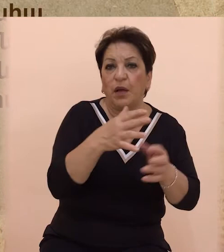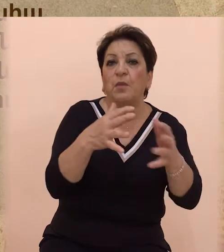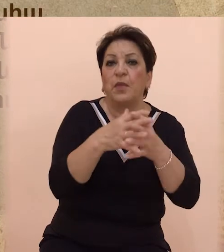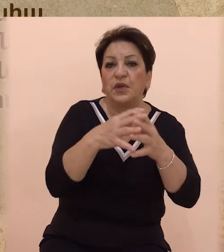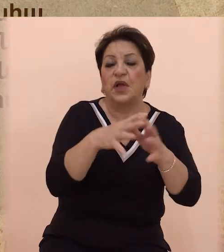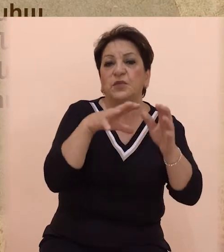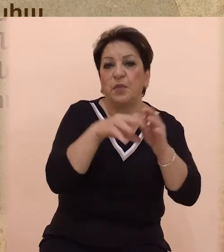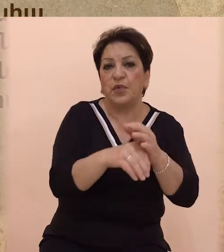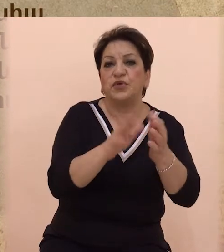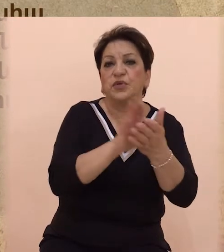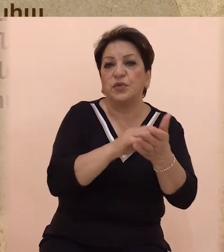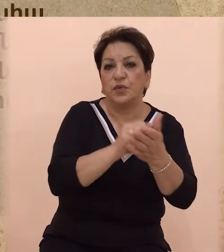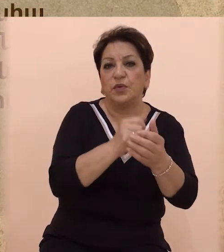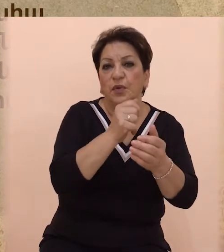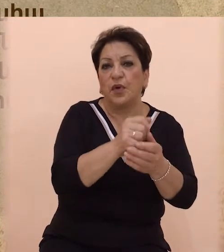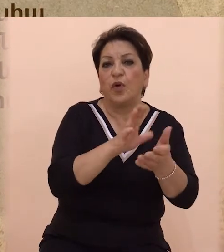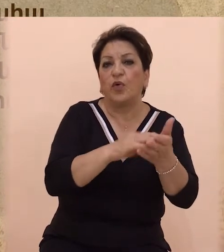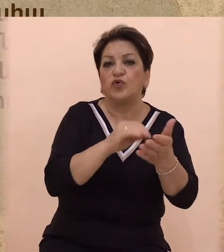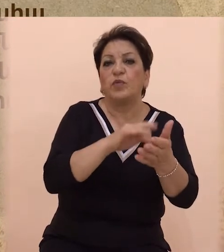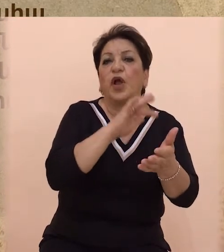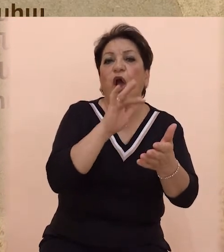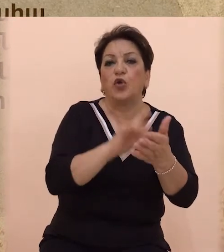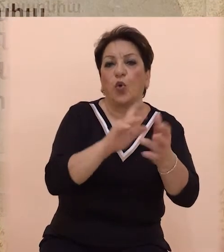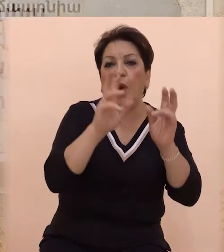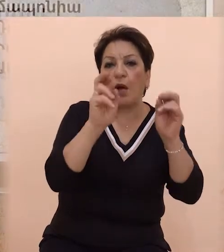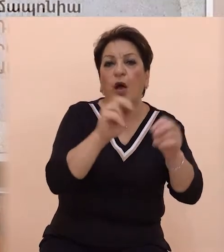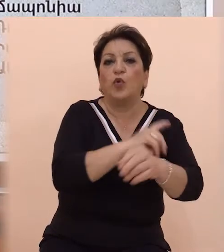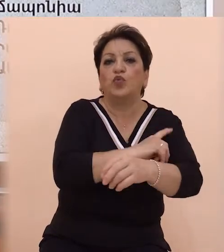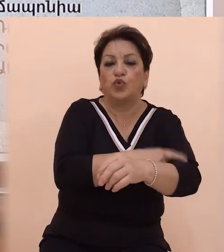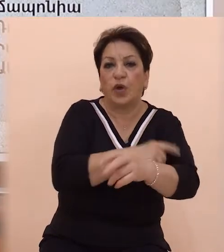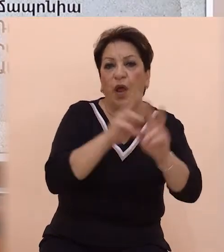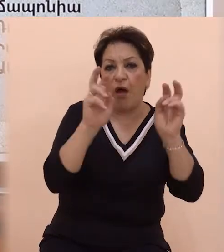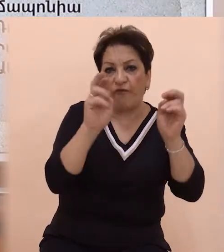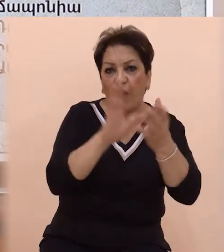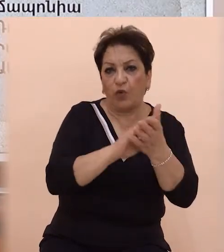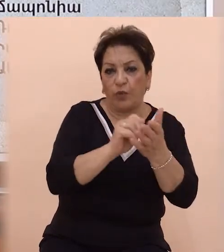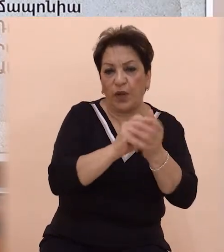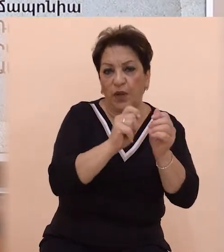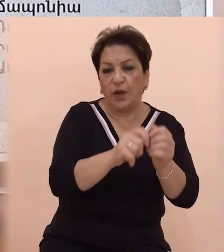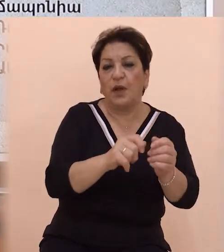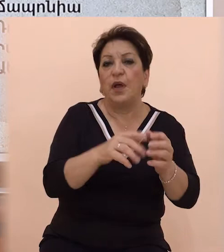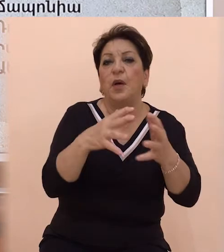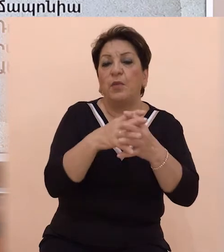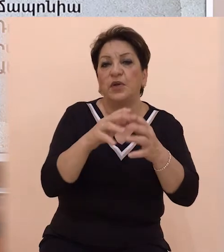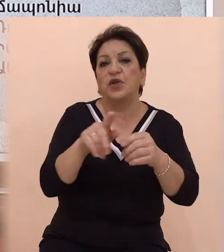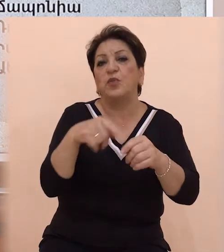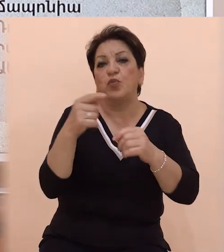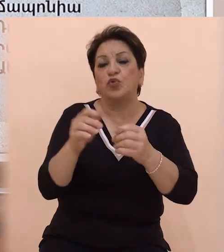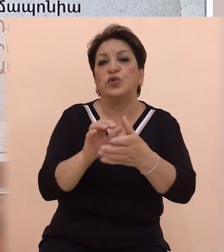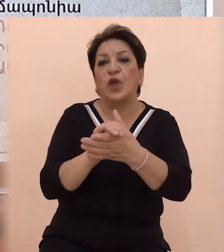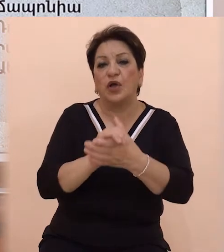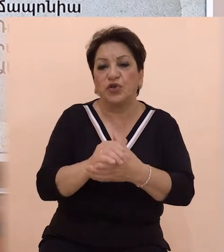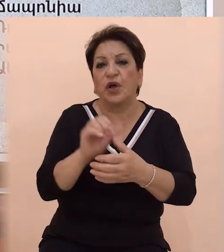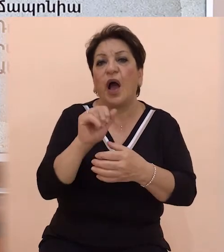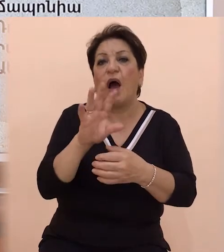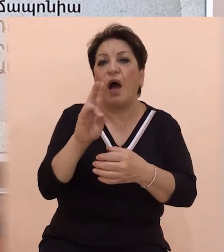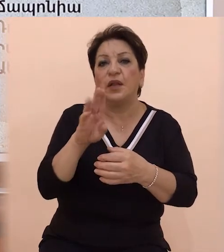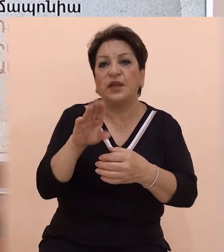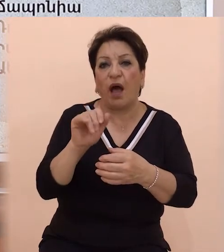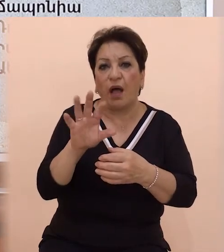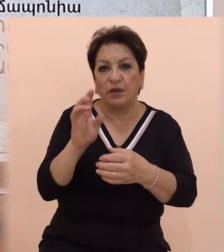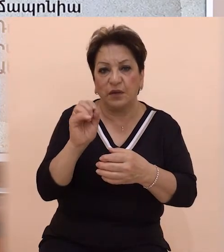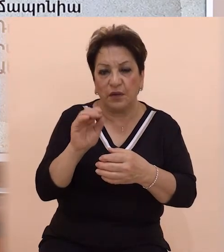ընթացկում անվանում էին կենտրոնական ուժեր։ պատերազմի մյուս դաշինքը անտանտներ